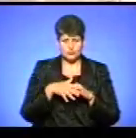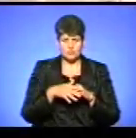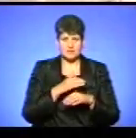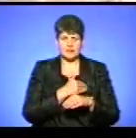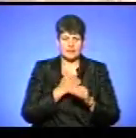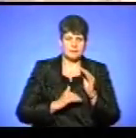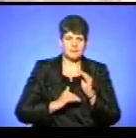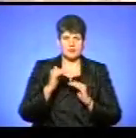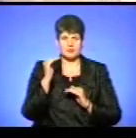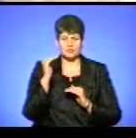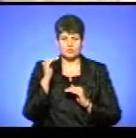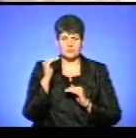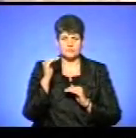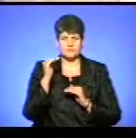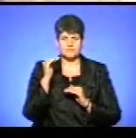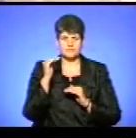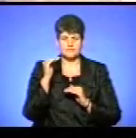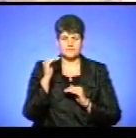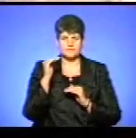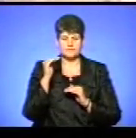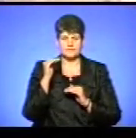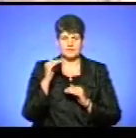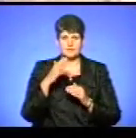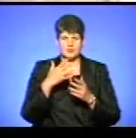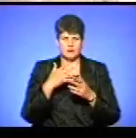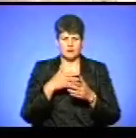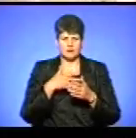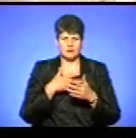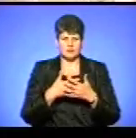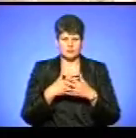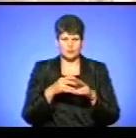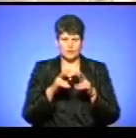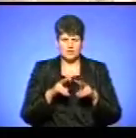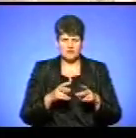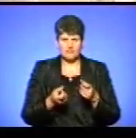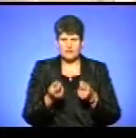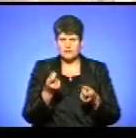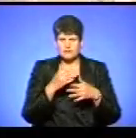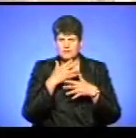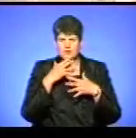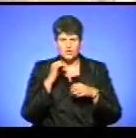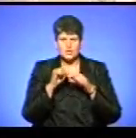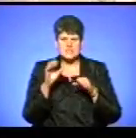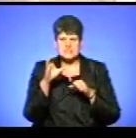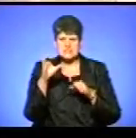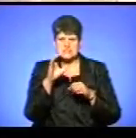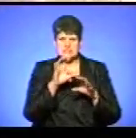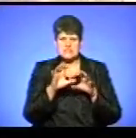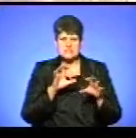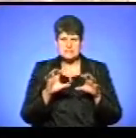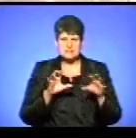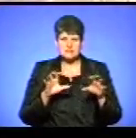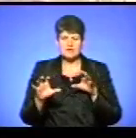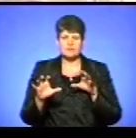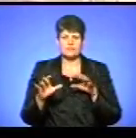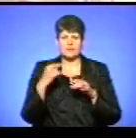температури. При глибшому огляді виявлено множинні синці і гематоми